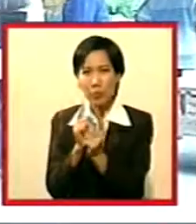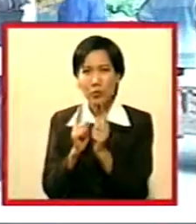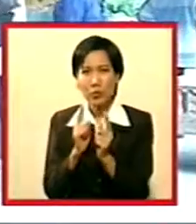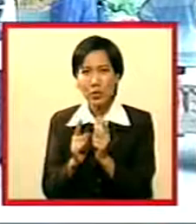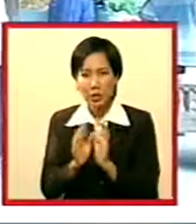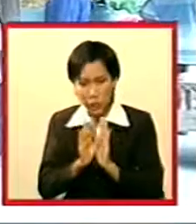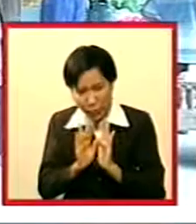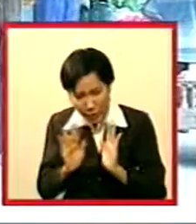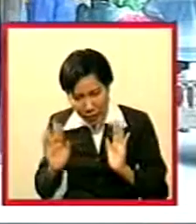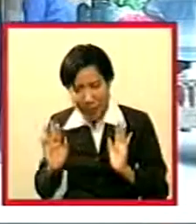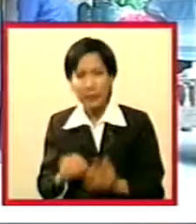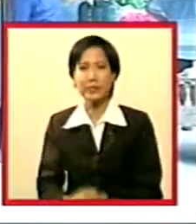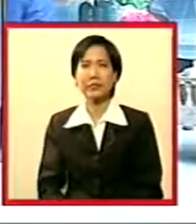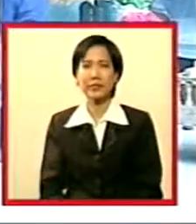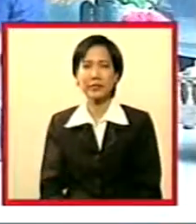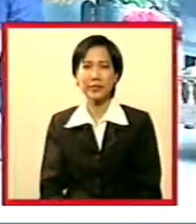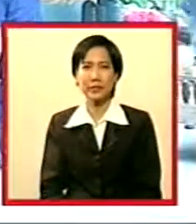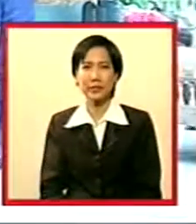ขอบคุณค่ะ